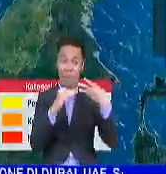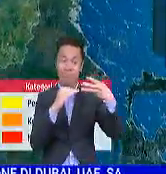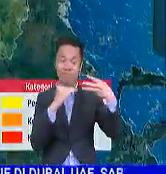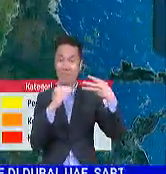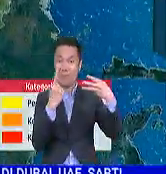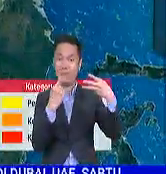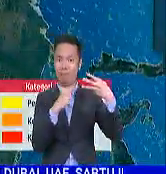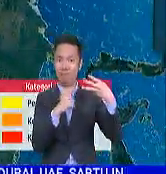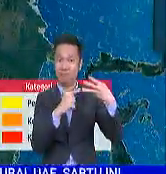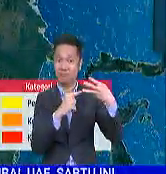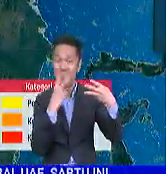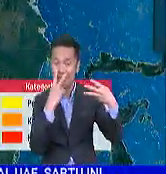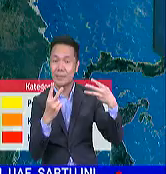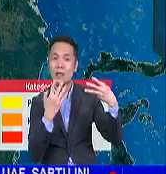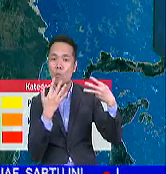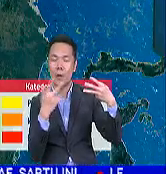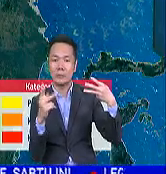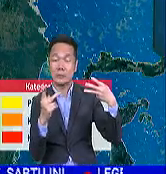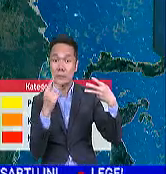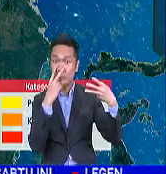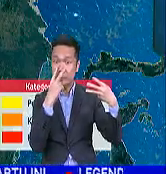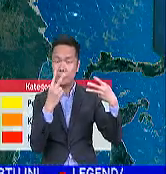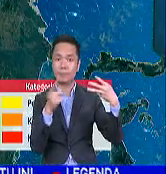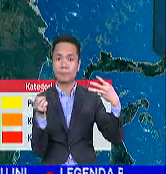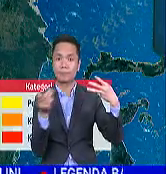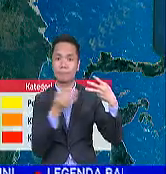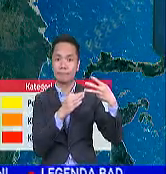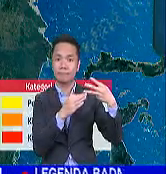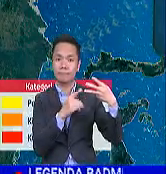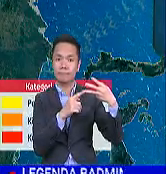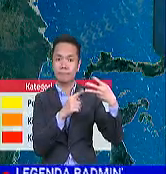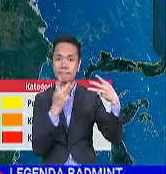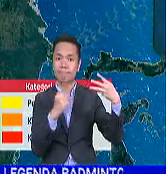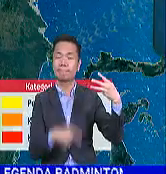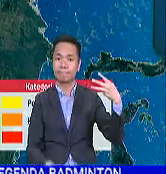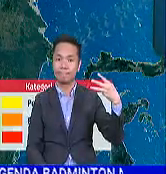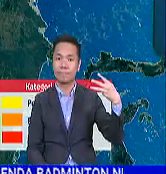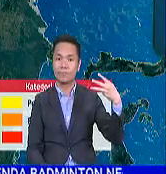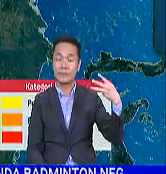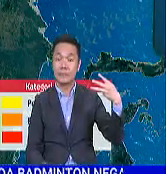pertama melibatkan kesemua kawasan perairan yang telah ditandakan dengan warna kuning ini